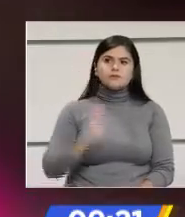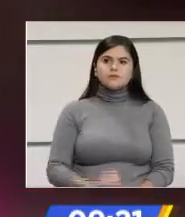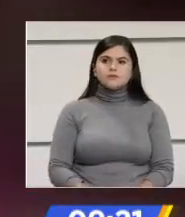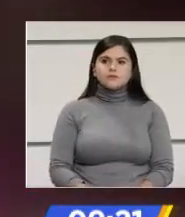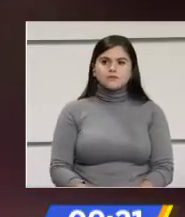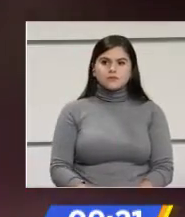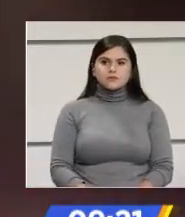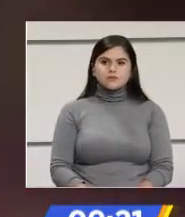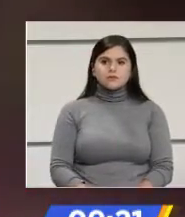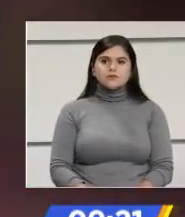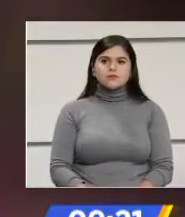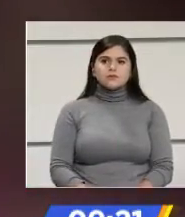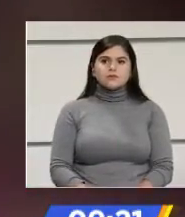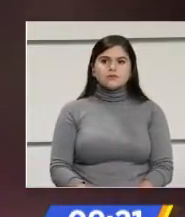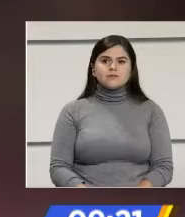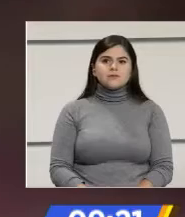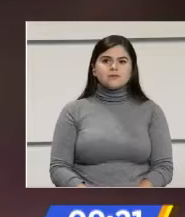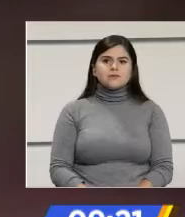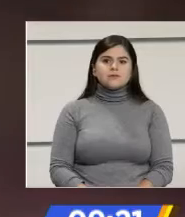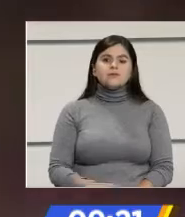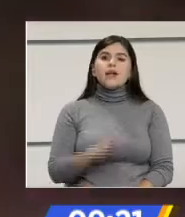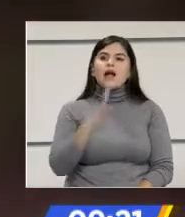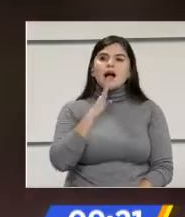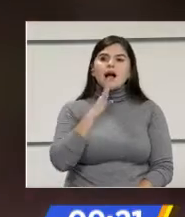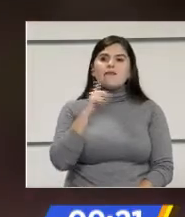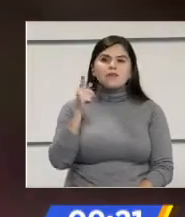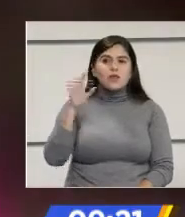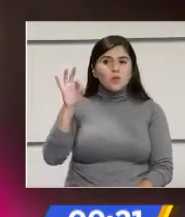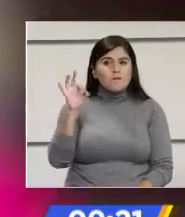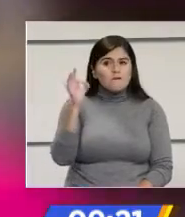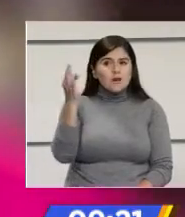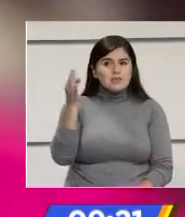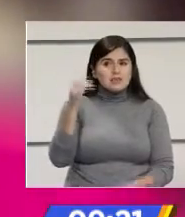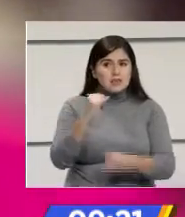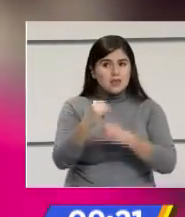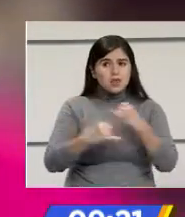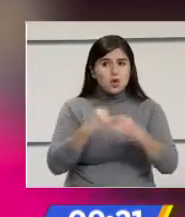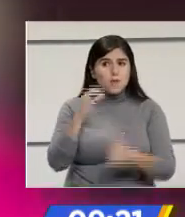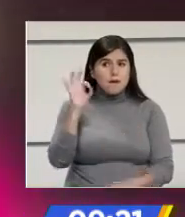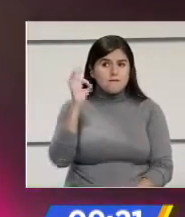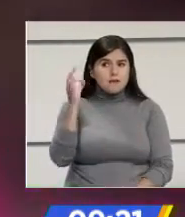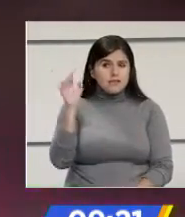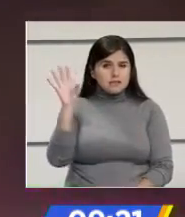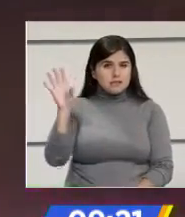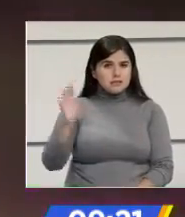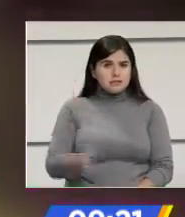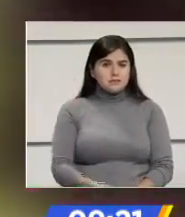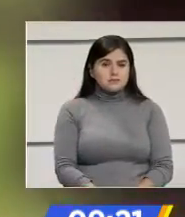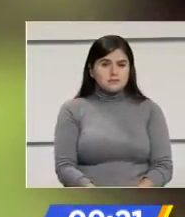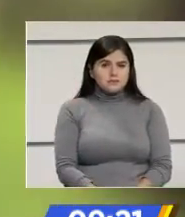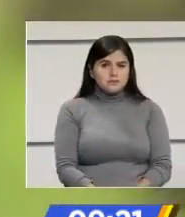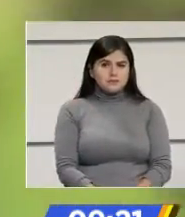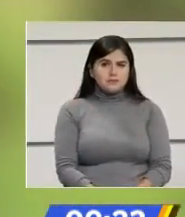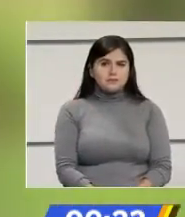Bonjour les enfants. Aujourd'hui, j'ai décidé d'aller à Guanacaste a visiter à mon ami Tatou et son copain